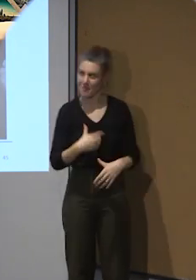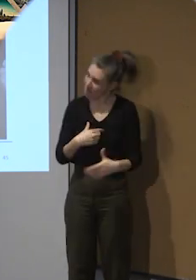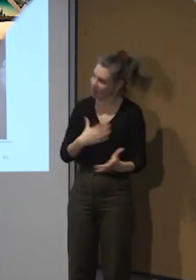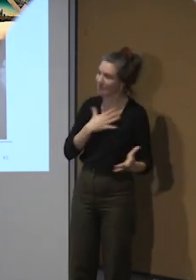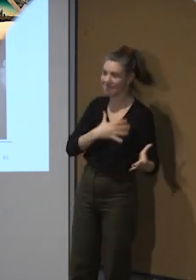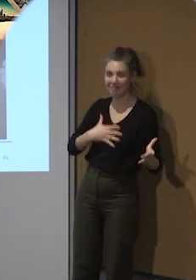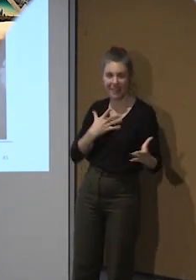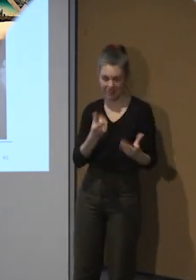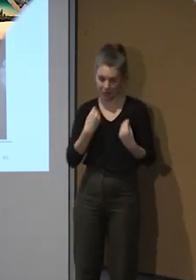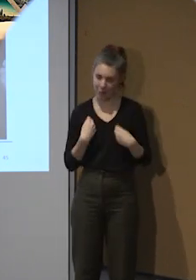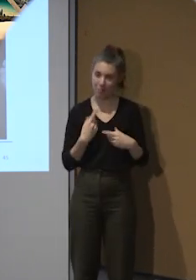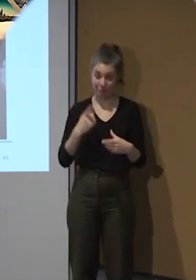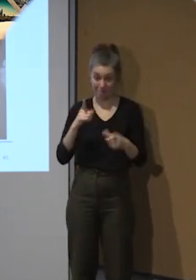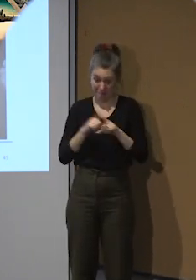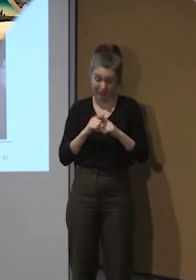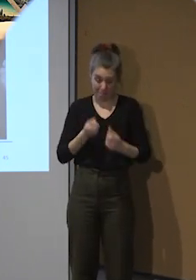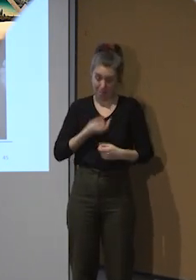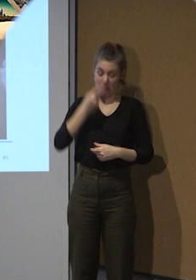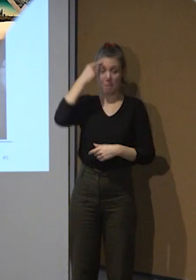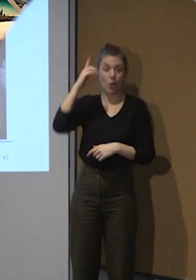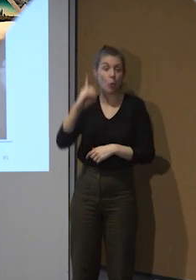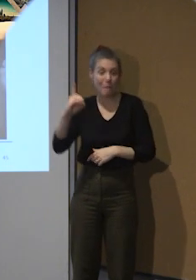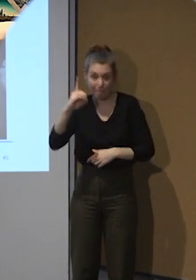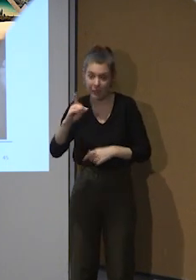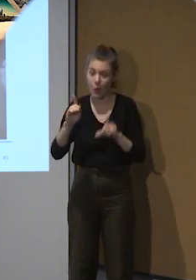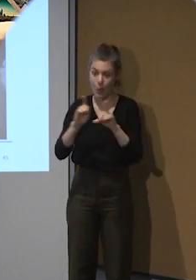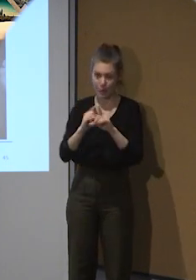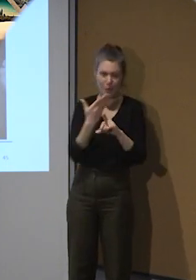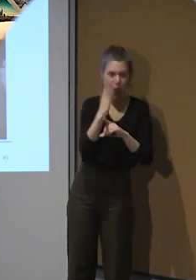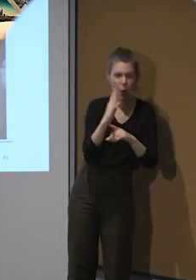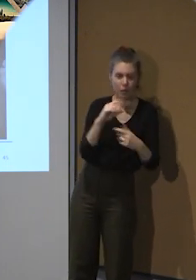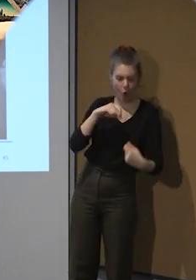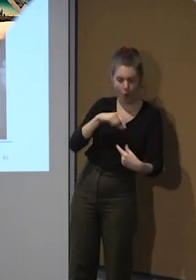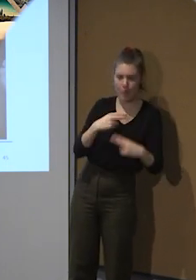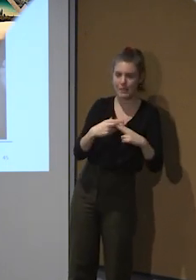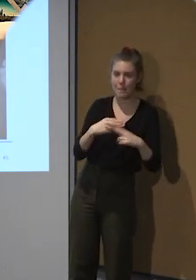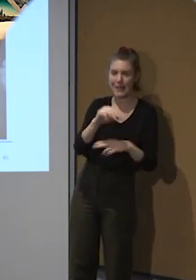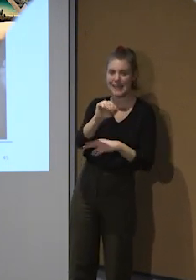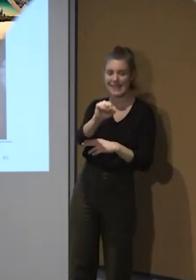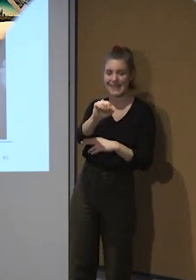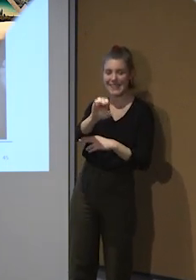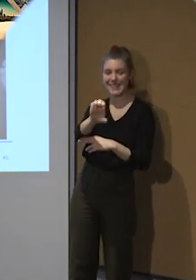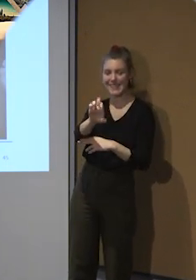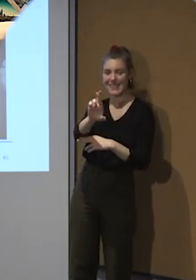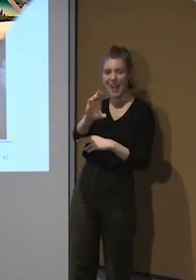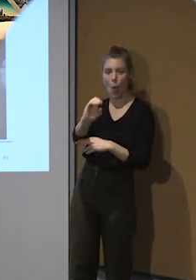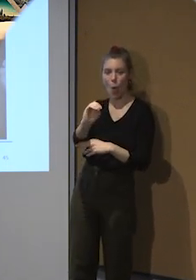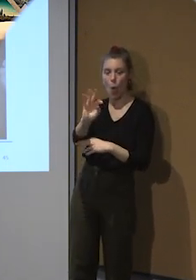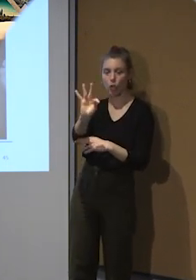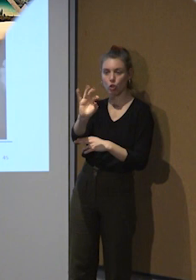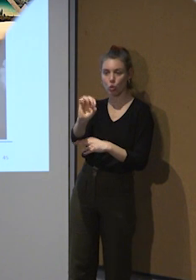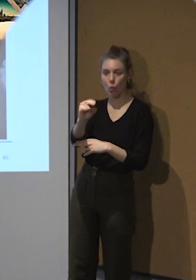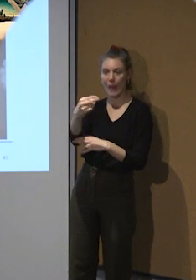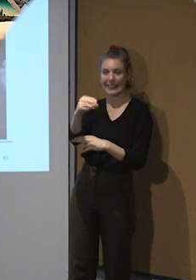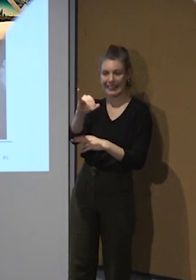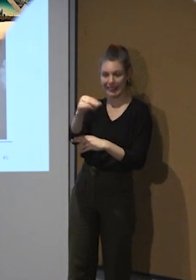activité physique, ça va libérer également de la dopamine et également de la sérotonine, ce qu'on appelle également l'hormone du bonheur. Bon, c'est pas une hormone, mais c'est pas grave, c'est appelé